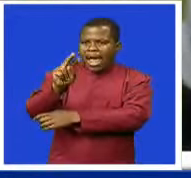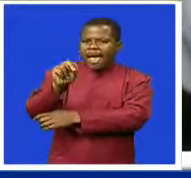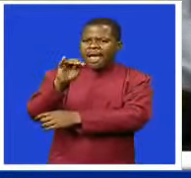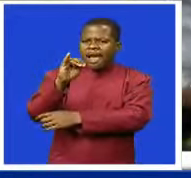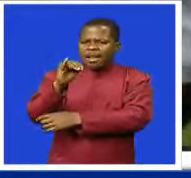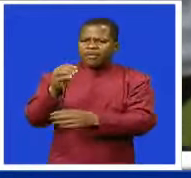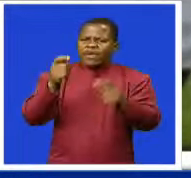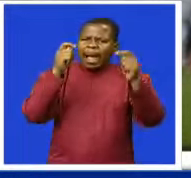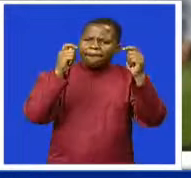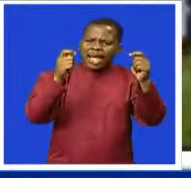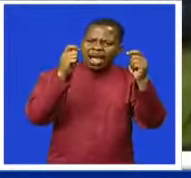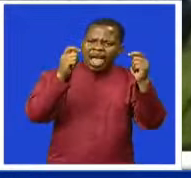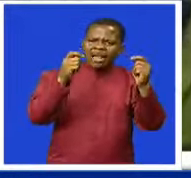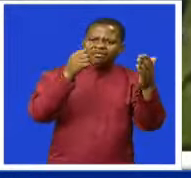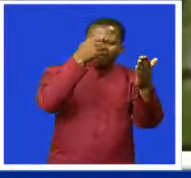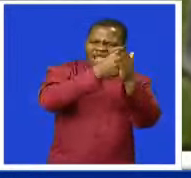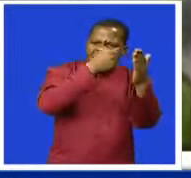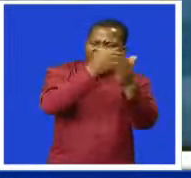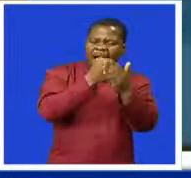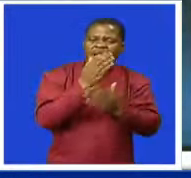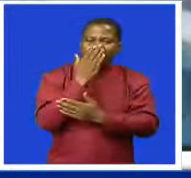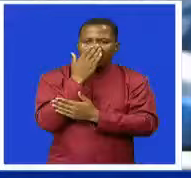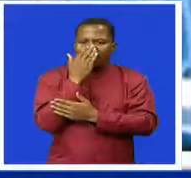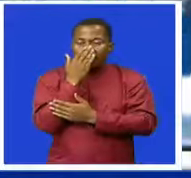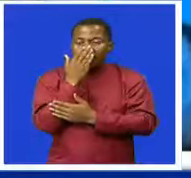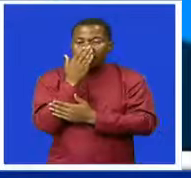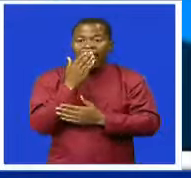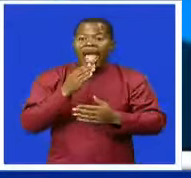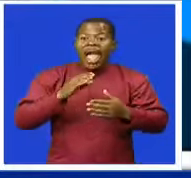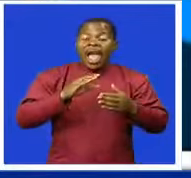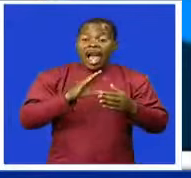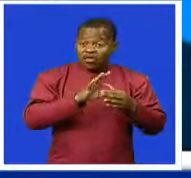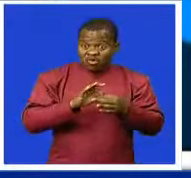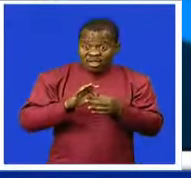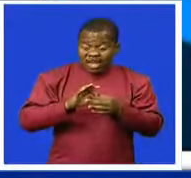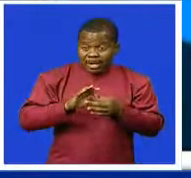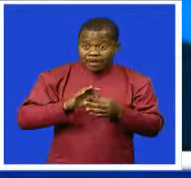ithi kumcoka kwesekela bonke bantu labanamdlavuza.